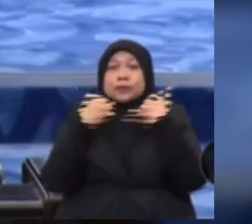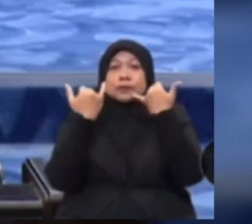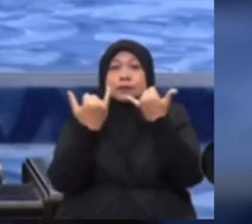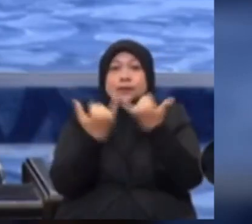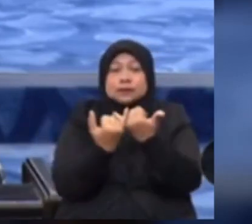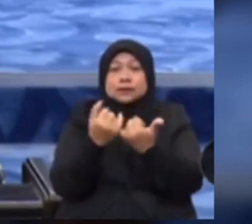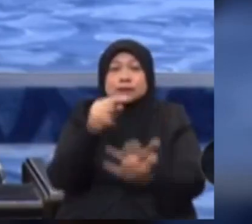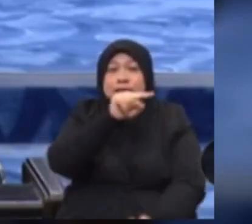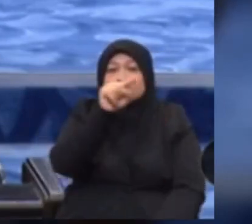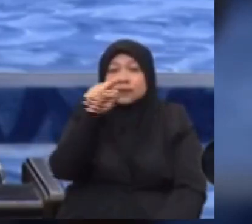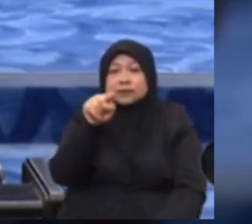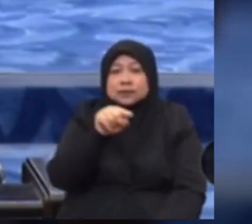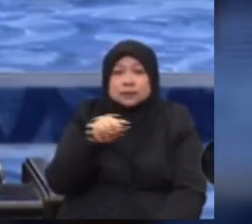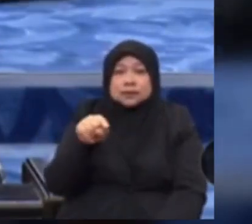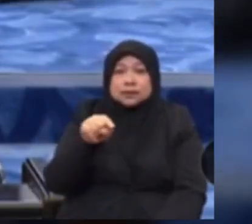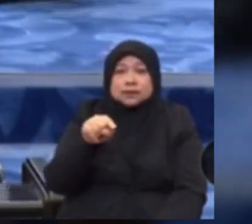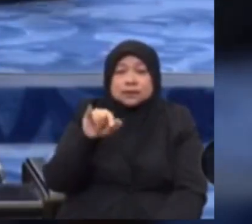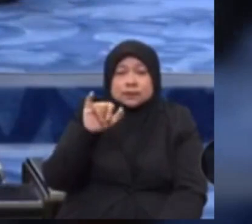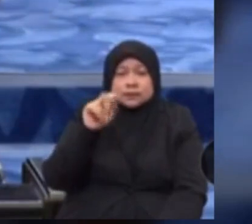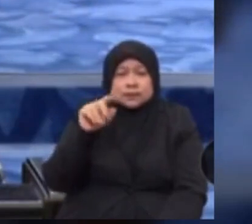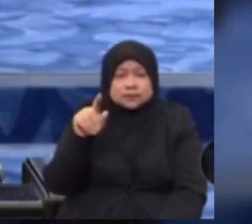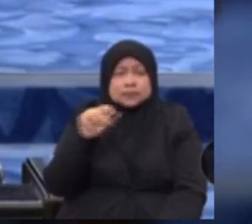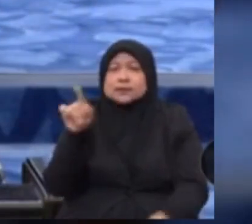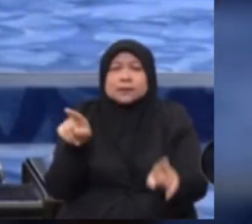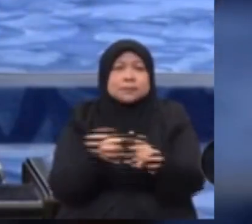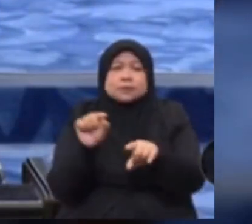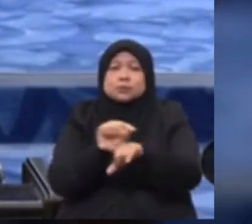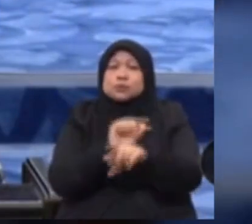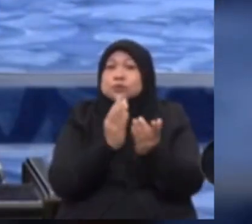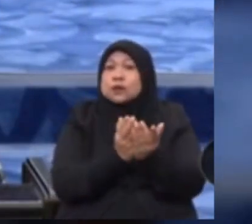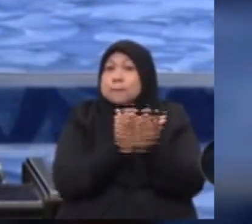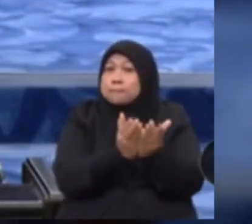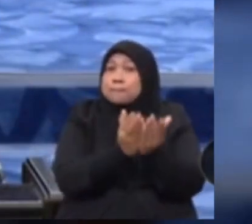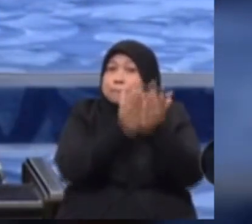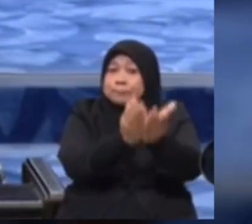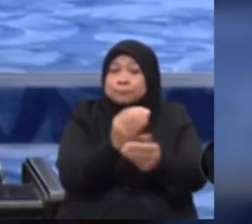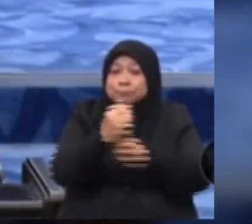ZIM yang memang menggunakan pelabuhan kita sehingga tahun lalu